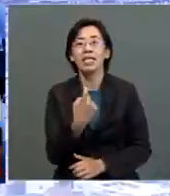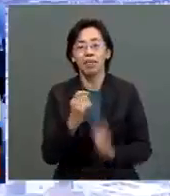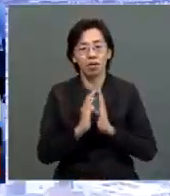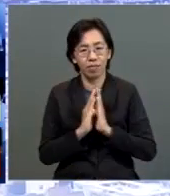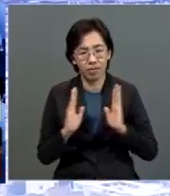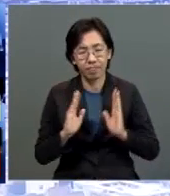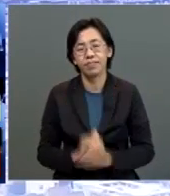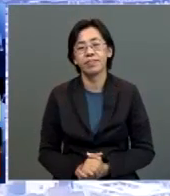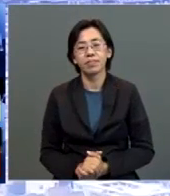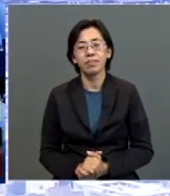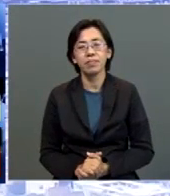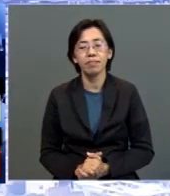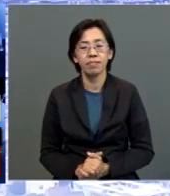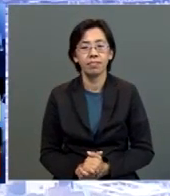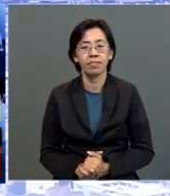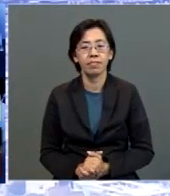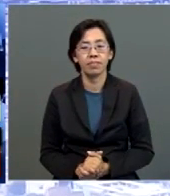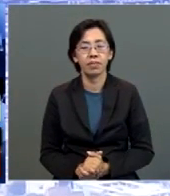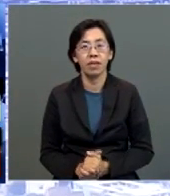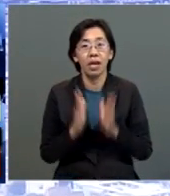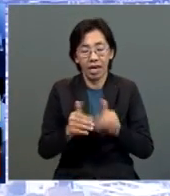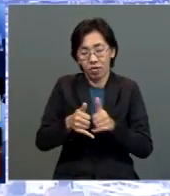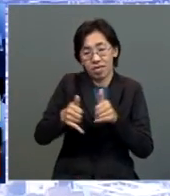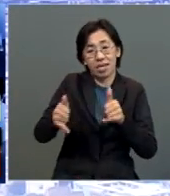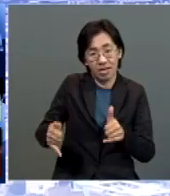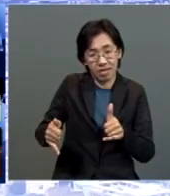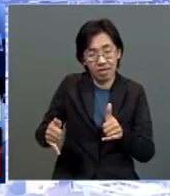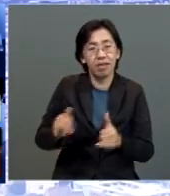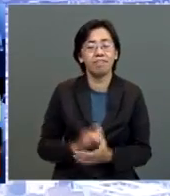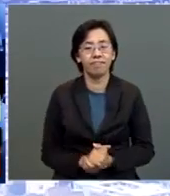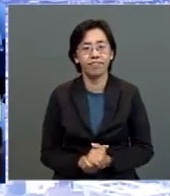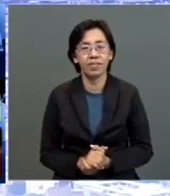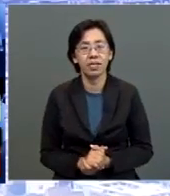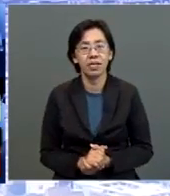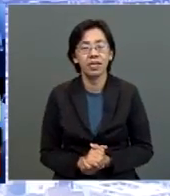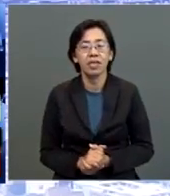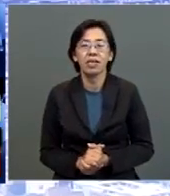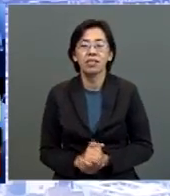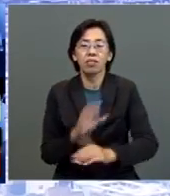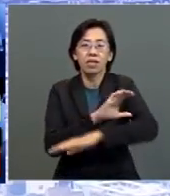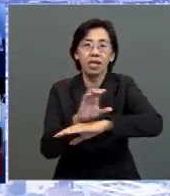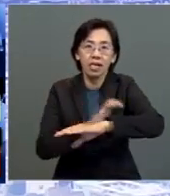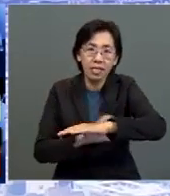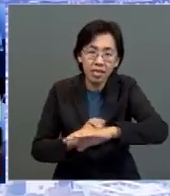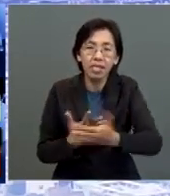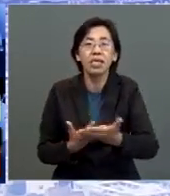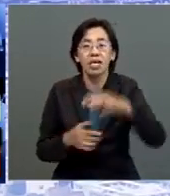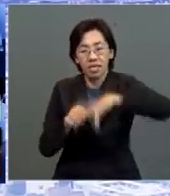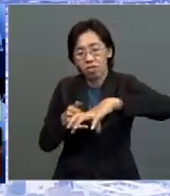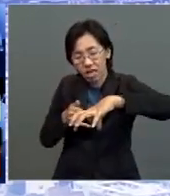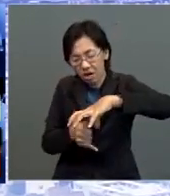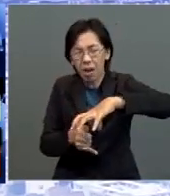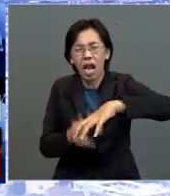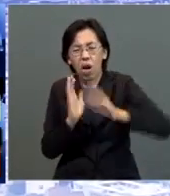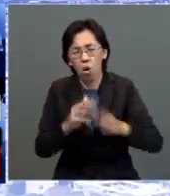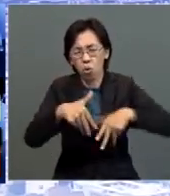หนึ่งความจำเป็นนะครับในการที่จะเว้นระยะห่างทางสังคมในสถานีรวมทั้งในขบวนรถไฟฟ้านะครับกร